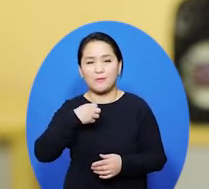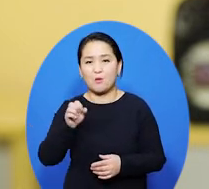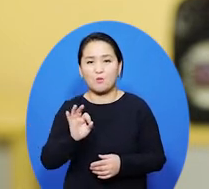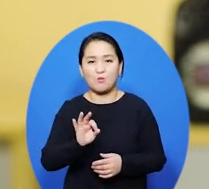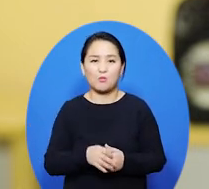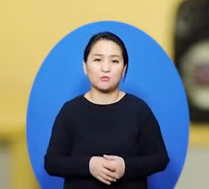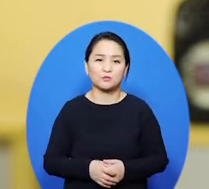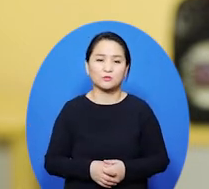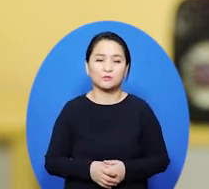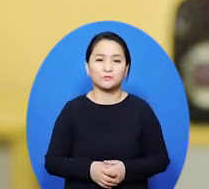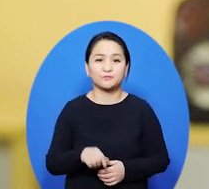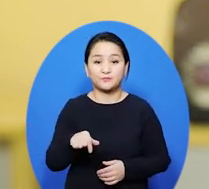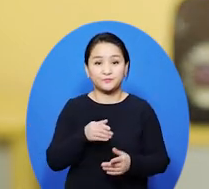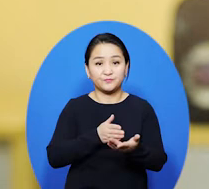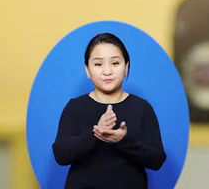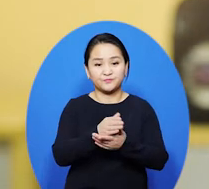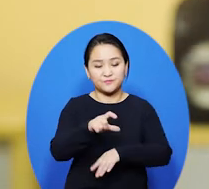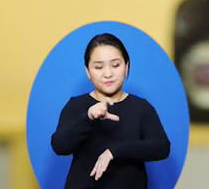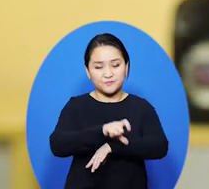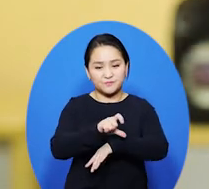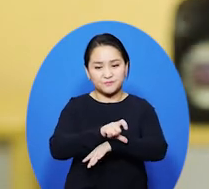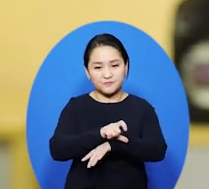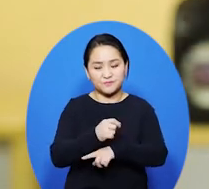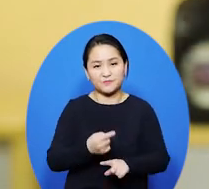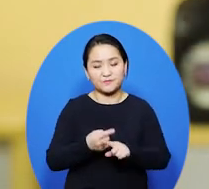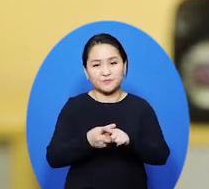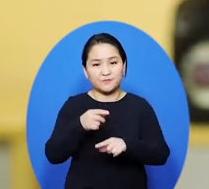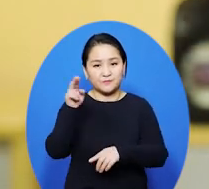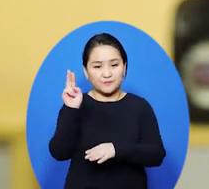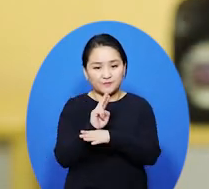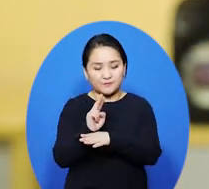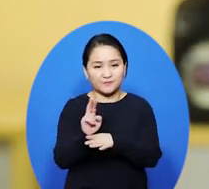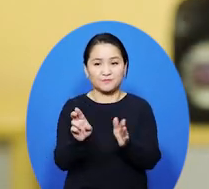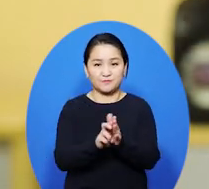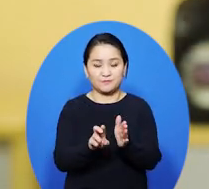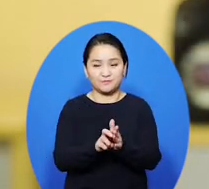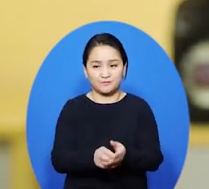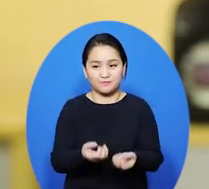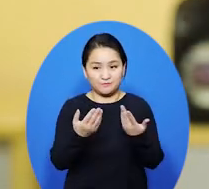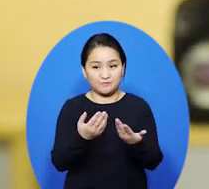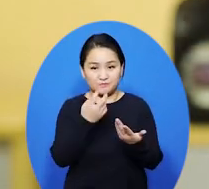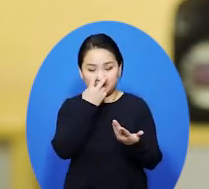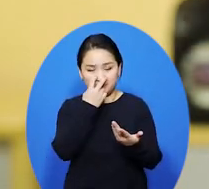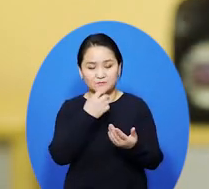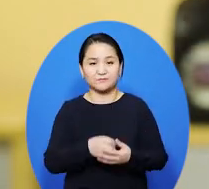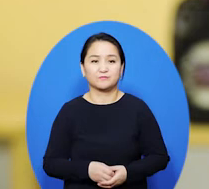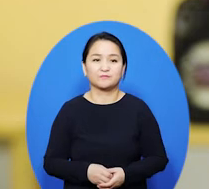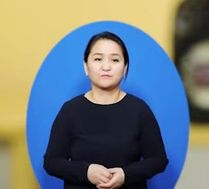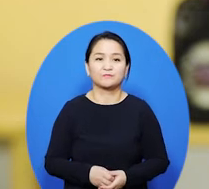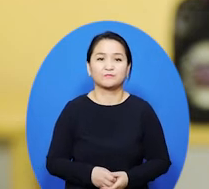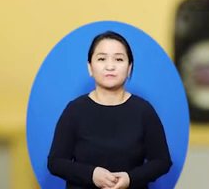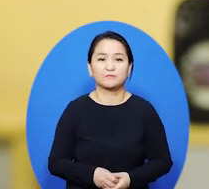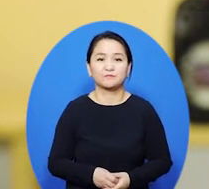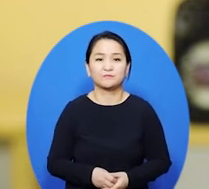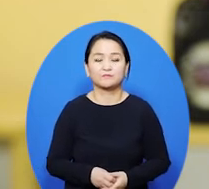бол ахгүй байсан. Тийм учраас энэ чиглэлээр мэрэгших боломж, дадлагжих боломж гарч ирэх тийм боломж надад гарч